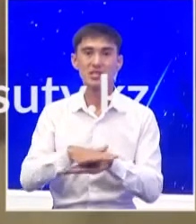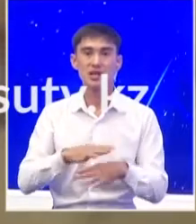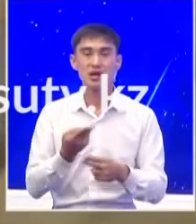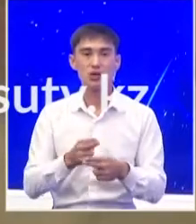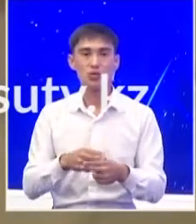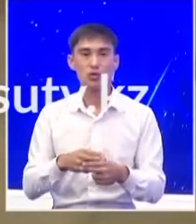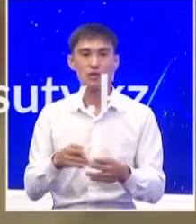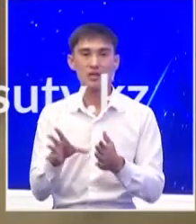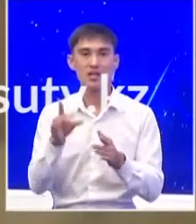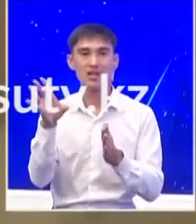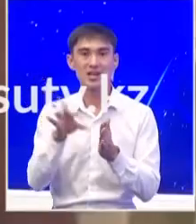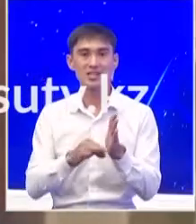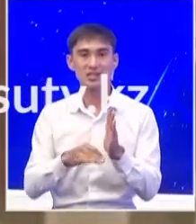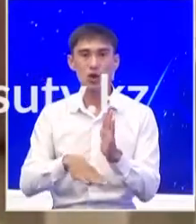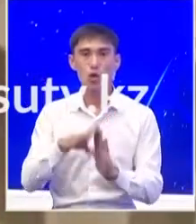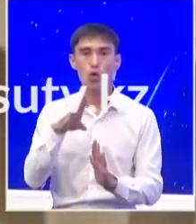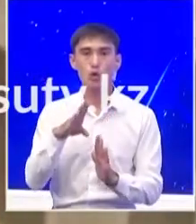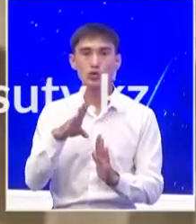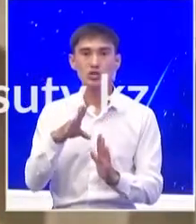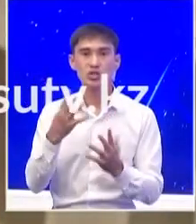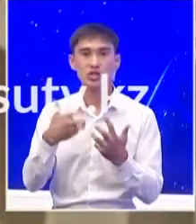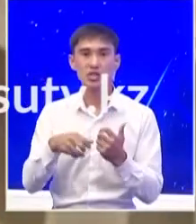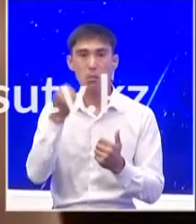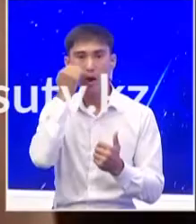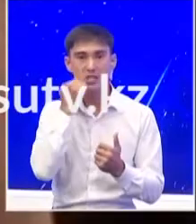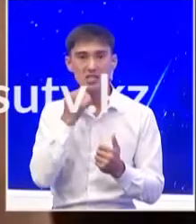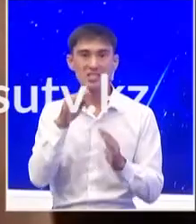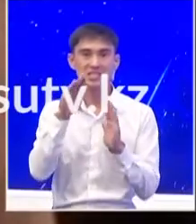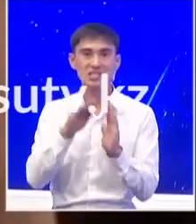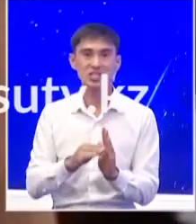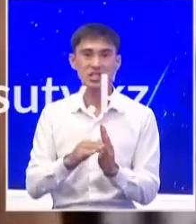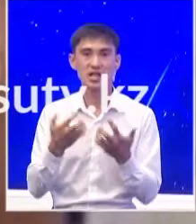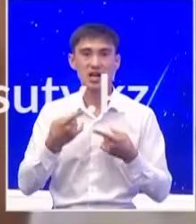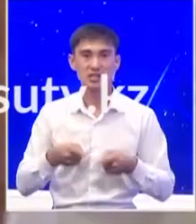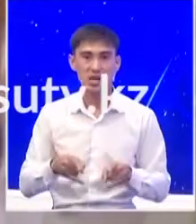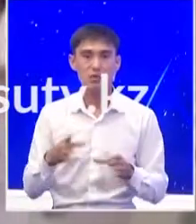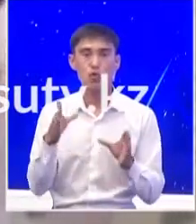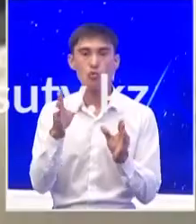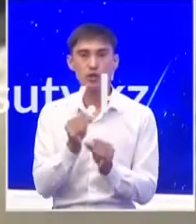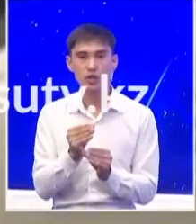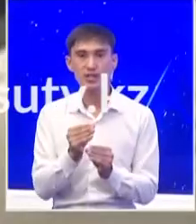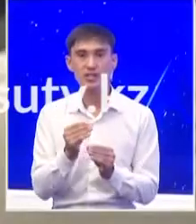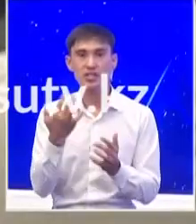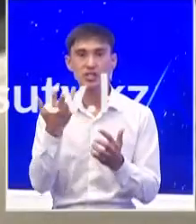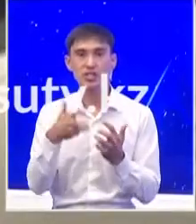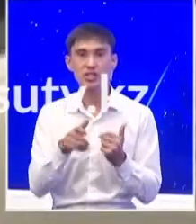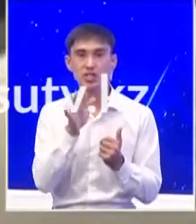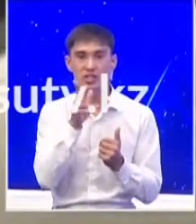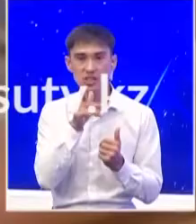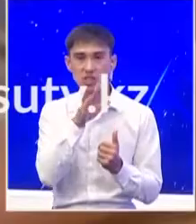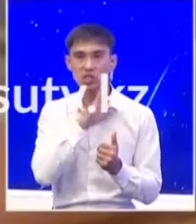которая выявила резкий рост числа пожилых, снижение рождаемости и уменьшение численности женщин детородного